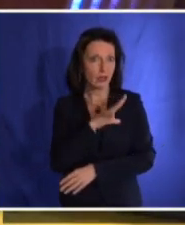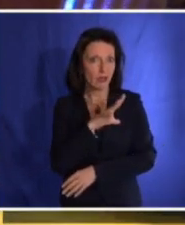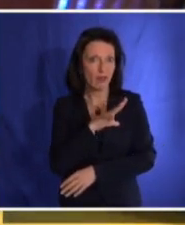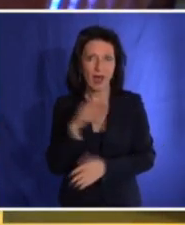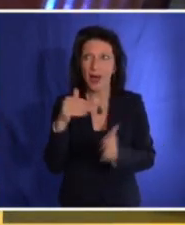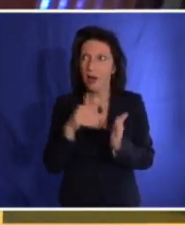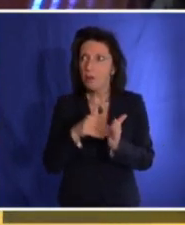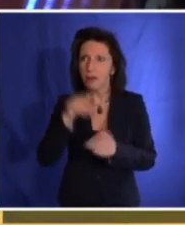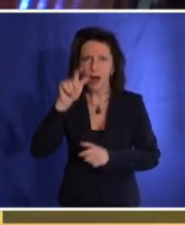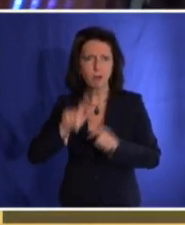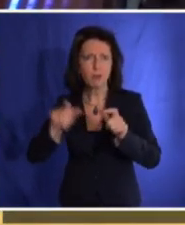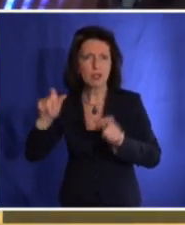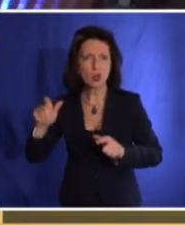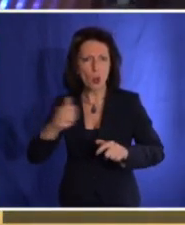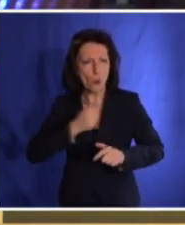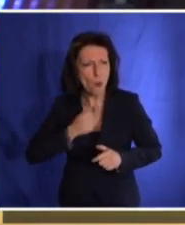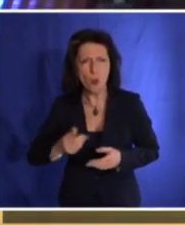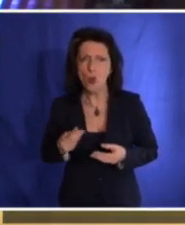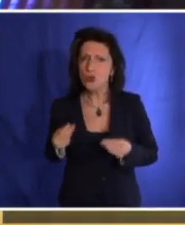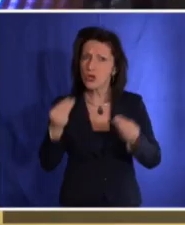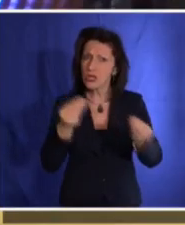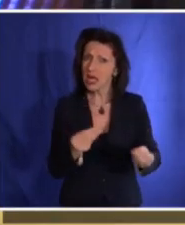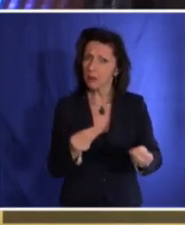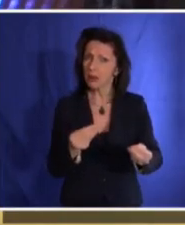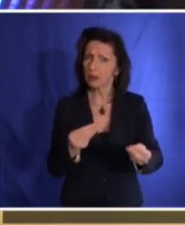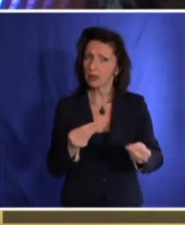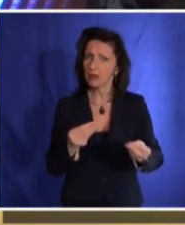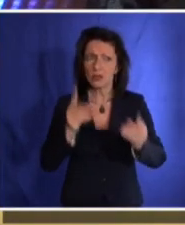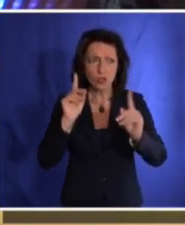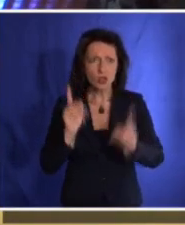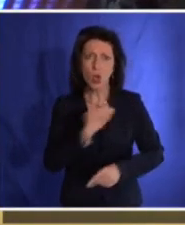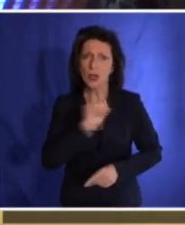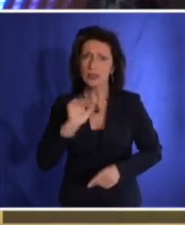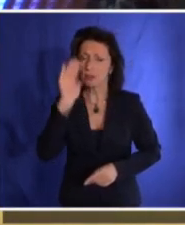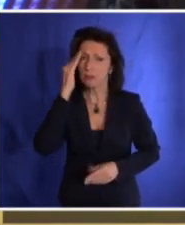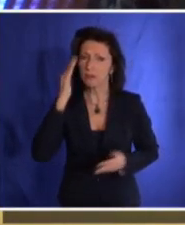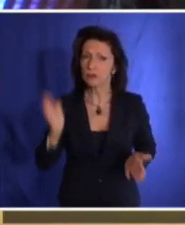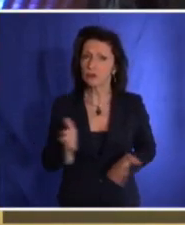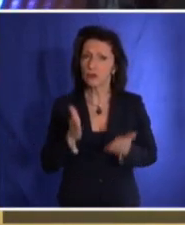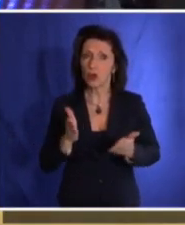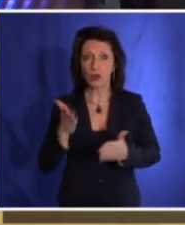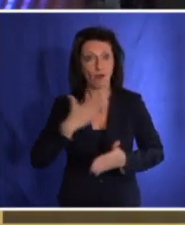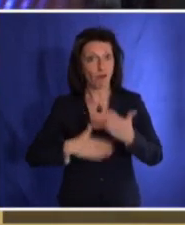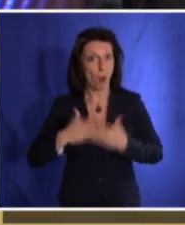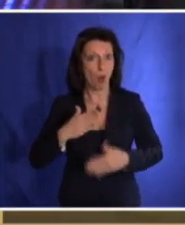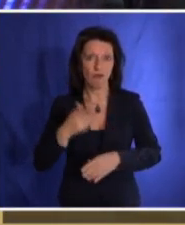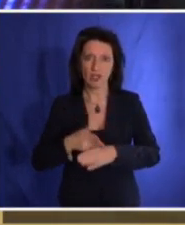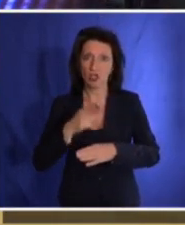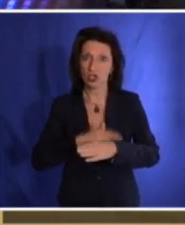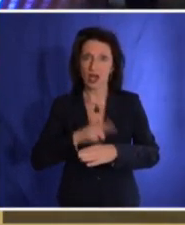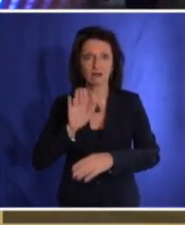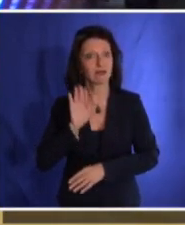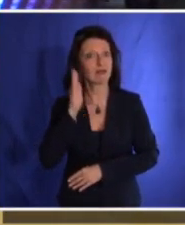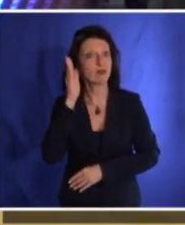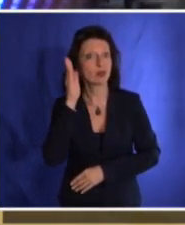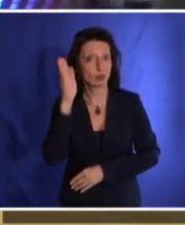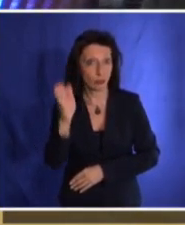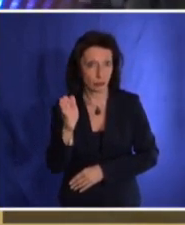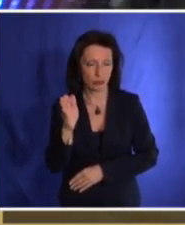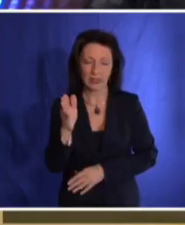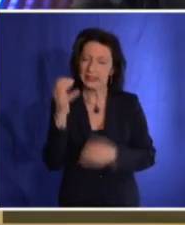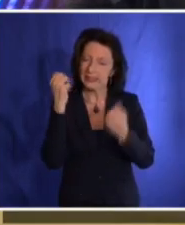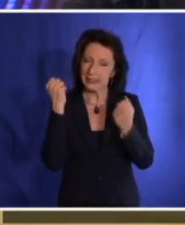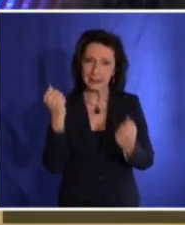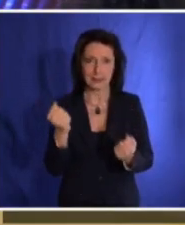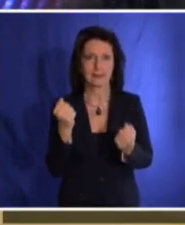und fördern letztendlich das Selbstbewusstsein. Die Zukunft des Wohlfahrtsstaates, liebe Freunde, liegt